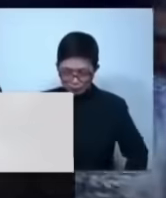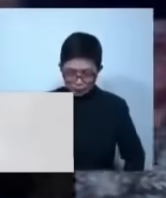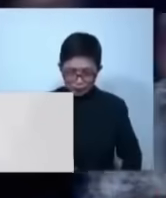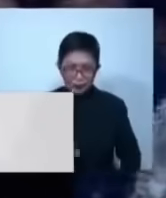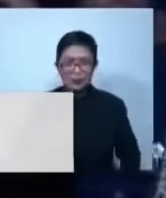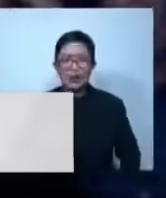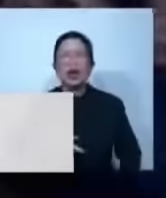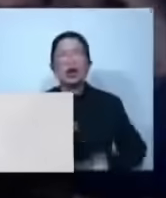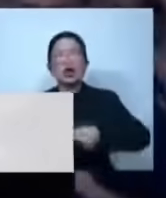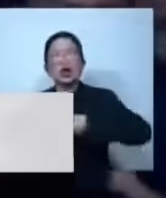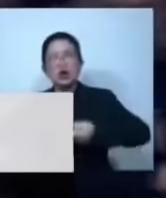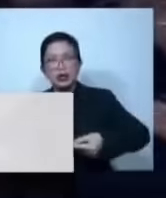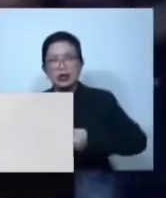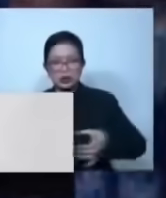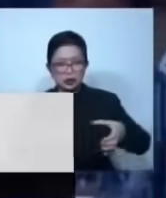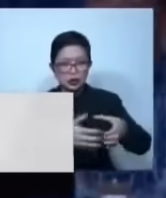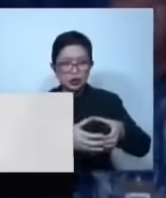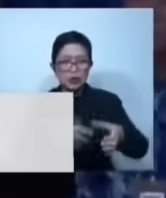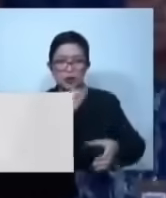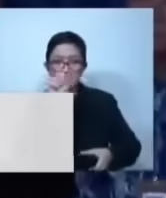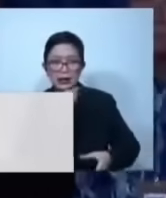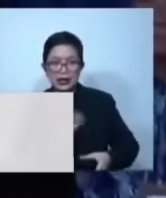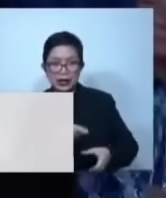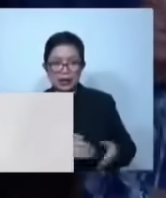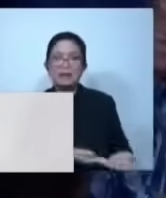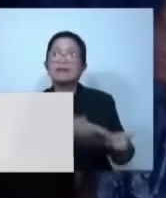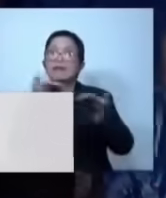panelis Bapak Mada Sukma Jati untuk menuju ke